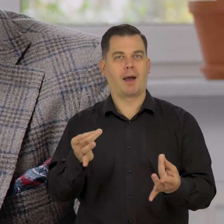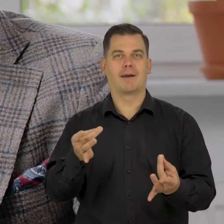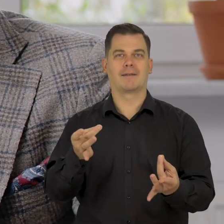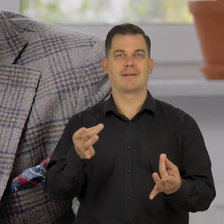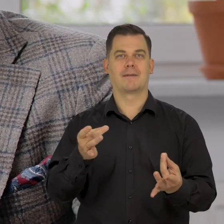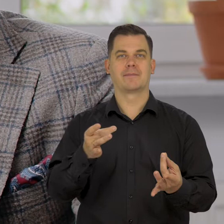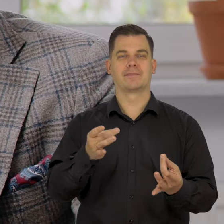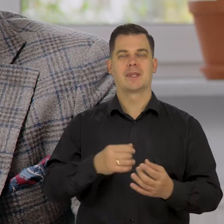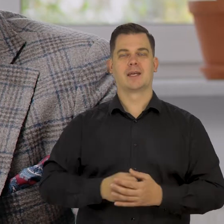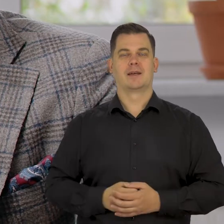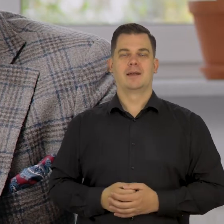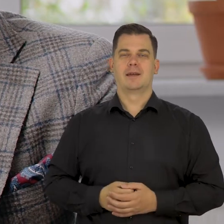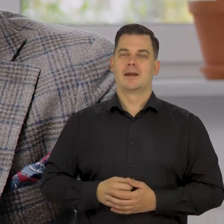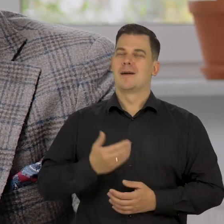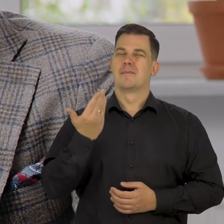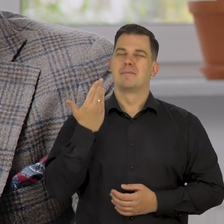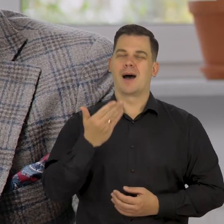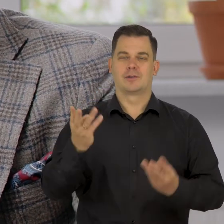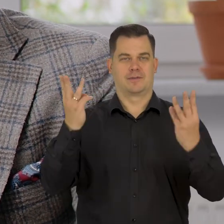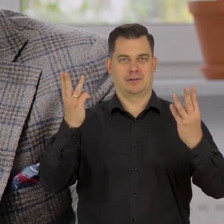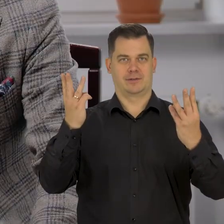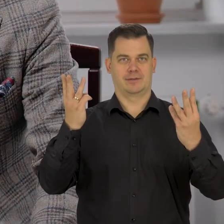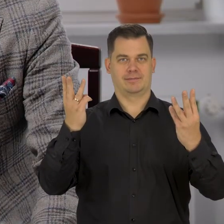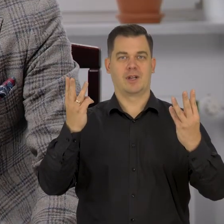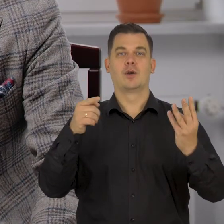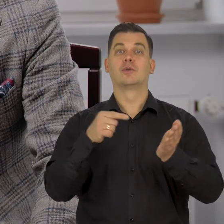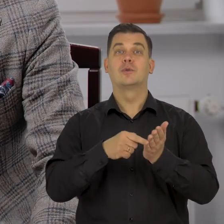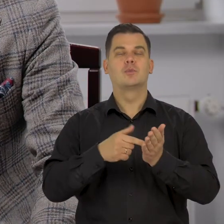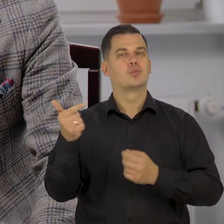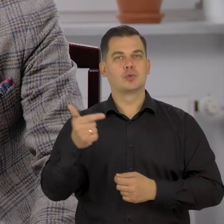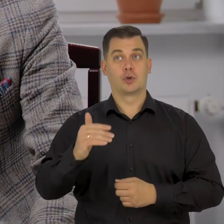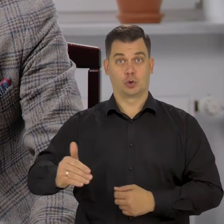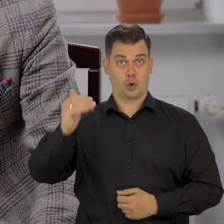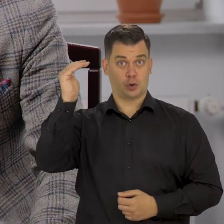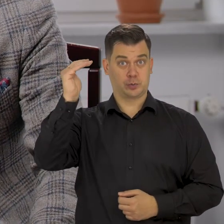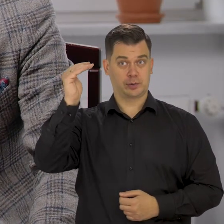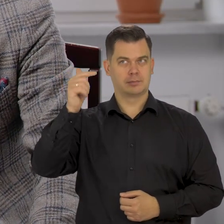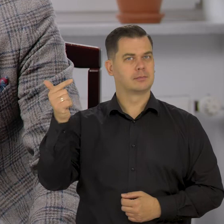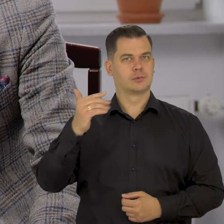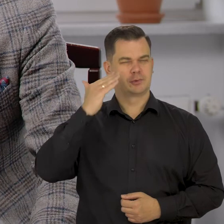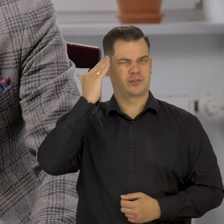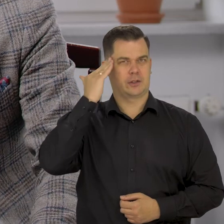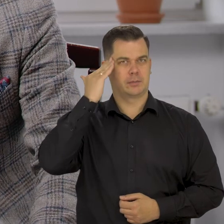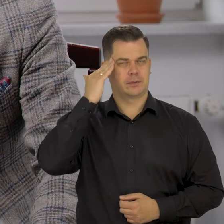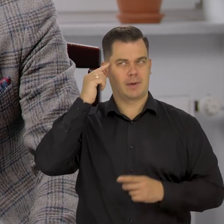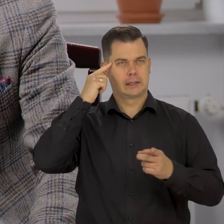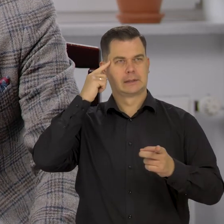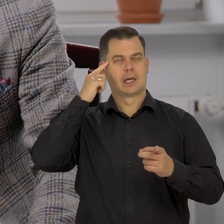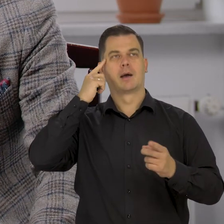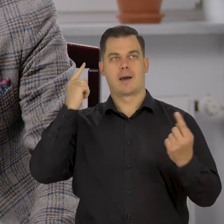popularne wśród najmłodszych. Bardzo istotne jest w takiej sytuacji, aby dorośli,